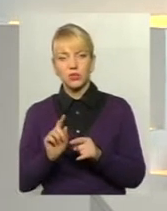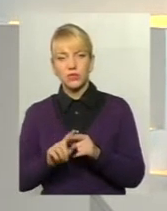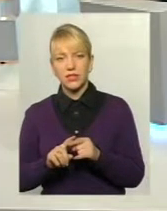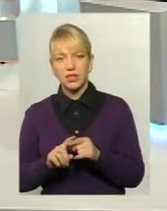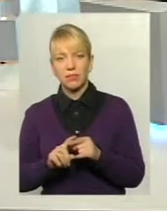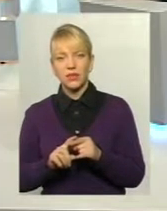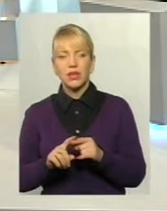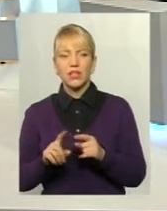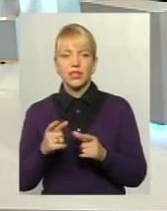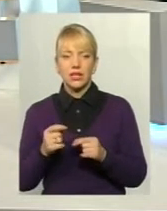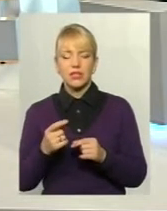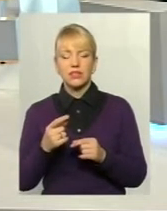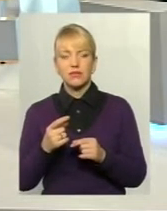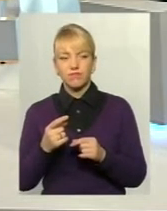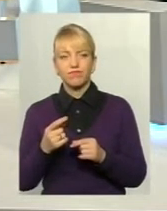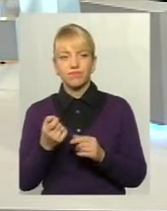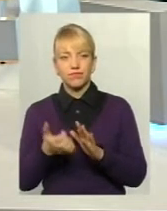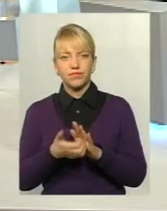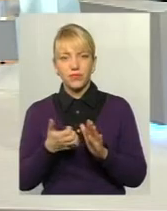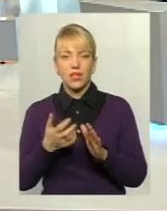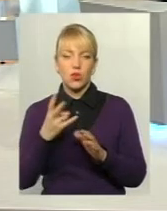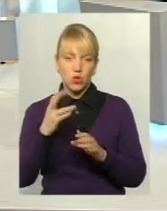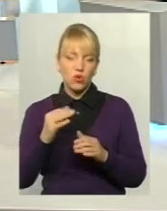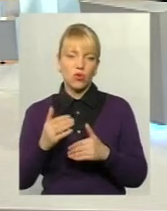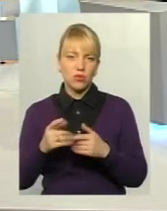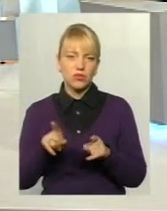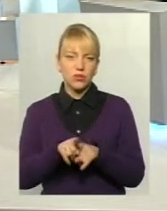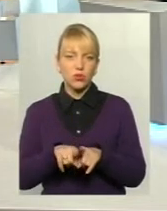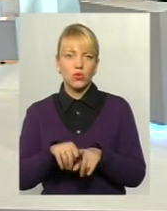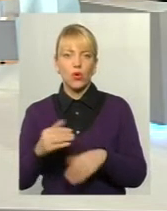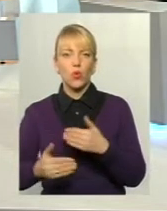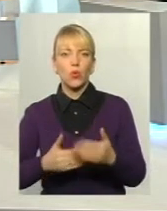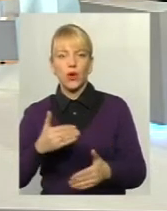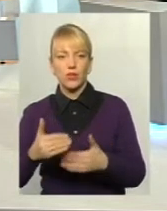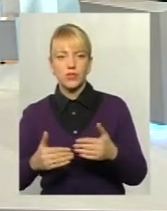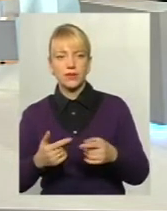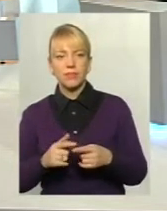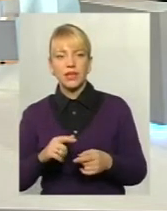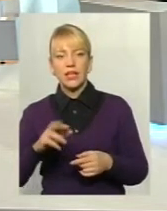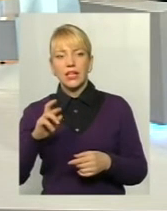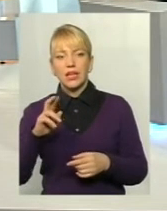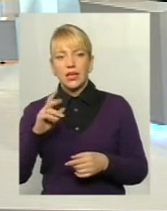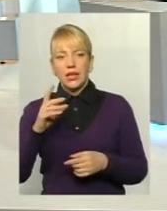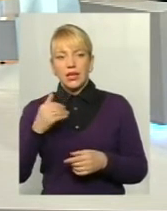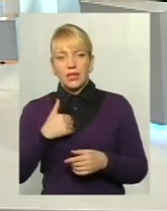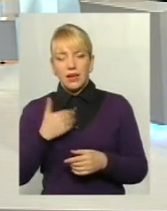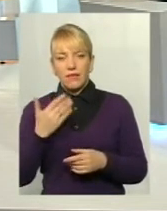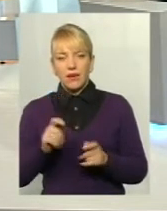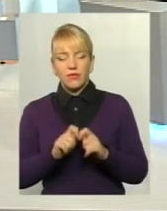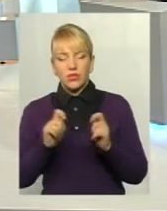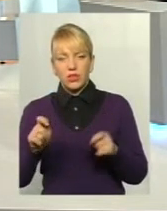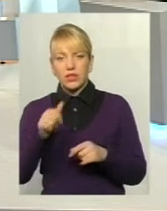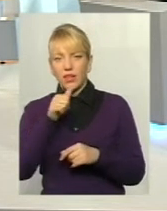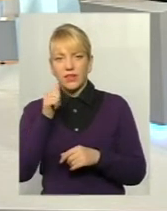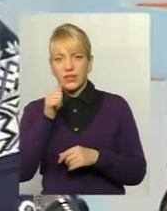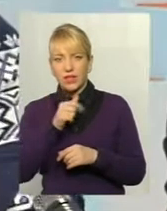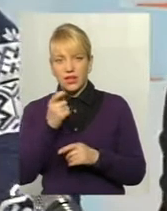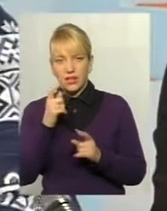одну ногу, десь на дві, а разом з тим рухаються в освіті. Я тоді відкрию один невеличкий такий секрет,